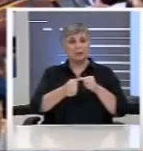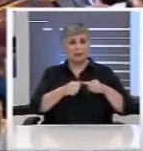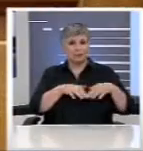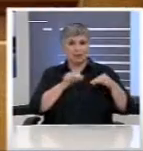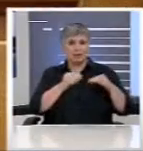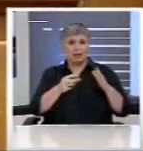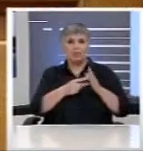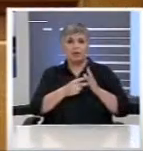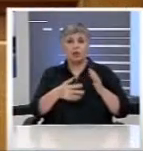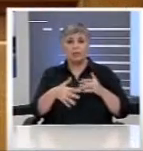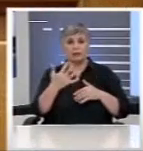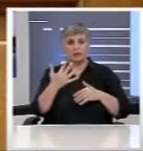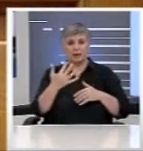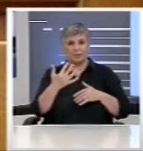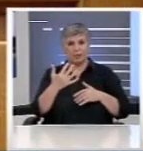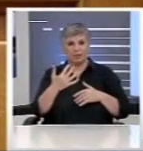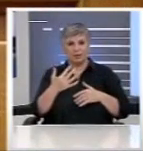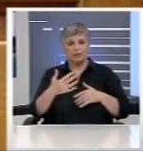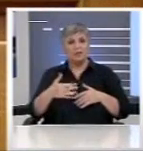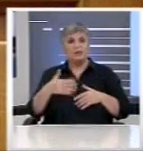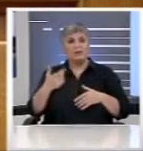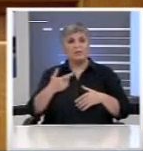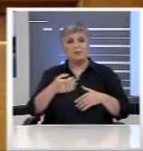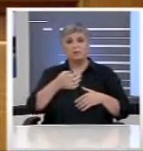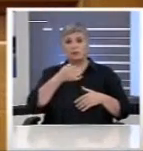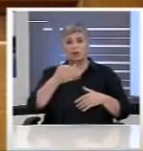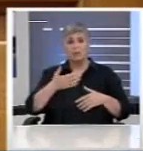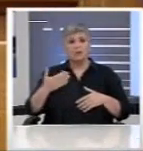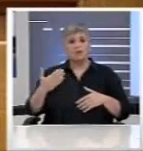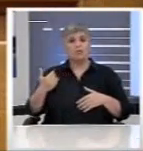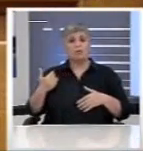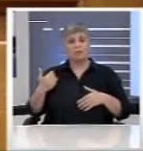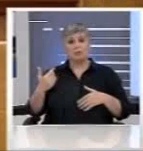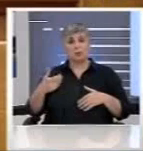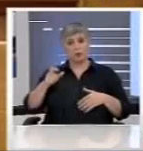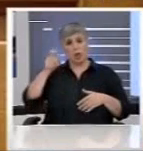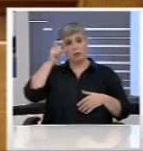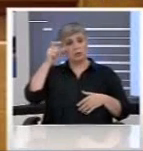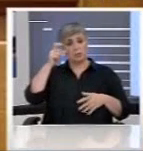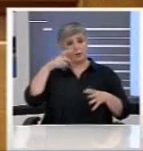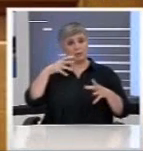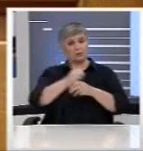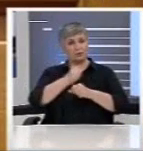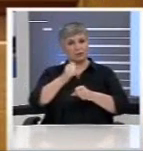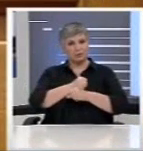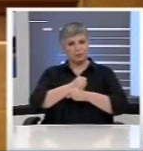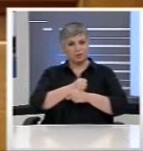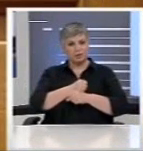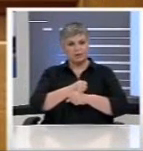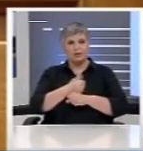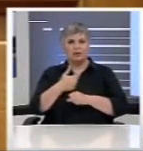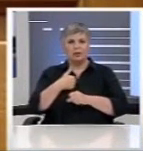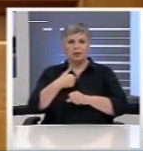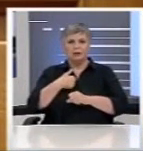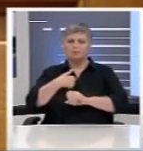τα επιτεύγματα της κυβερνήσεως Σαμαρά, και πραγματικά βλέποντάς σας από τα κυβερνητικά έδρανα